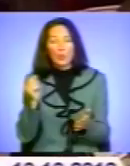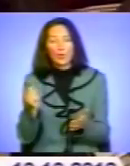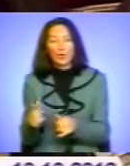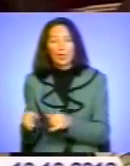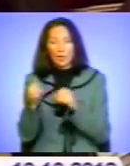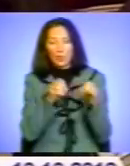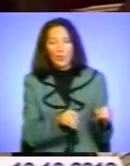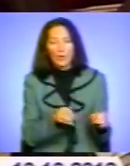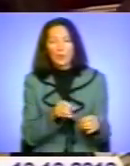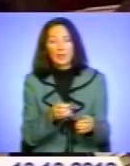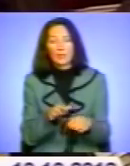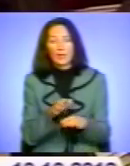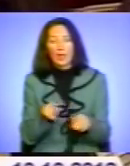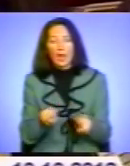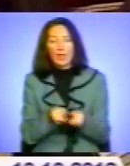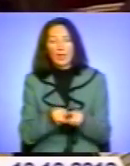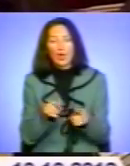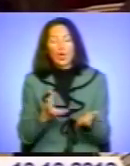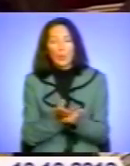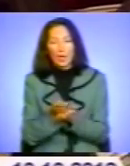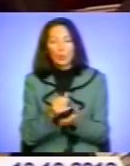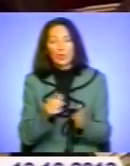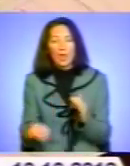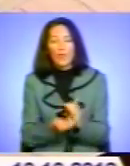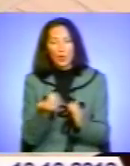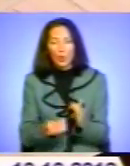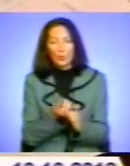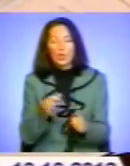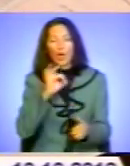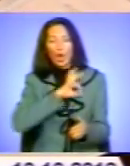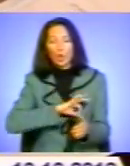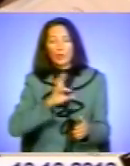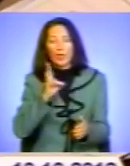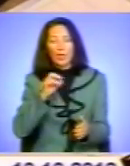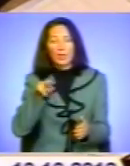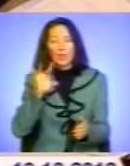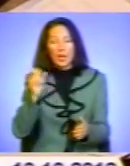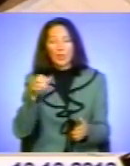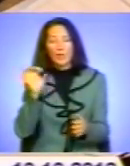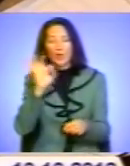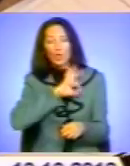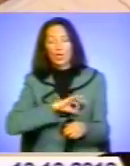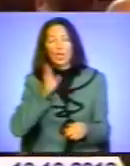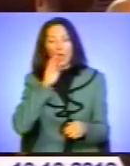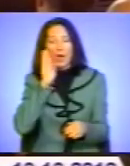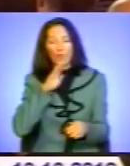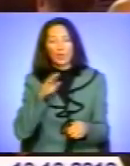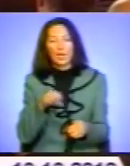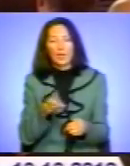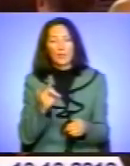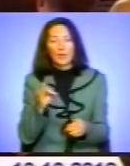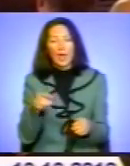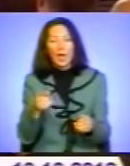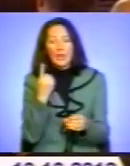за самі ці продукти, видобуті на території нашої держави, за користування надрами, використання води, лісових та радіочастотних ресурсів. Єдиний